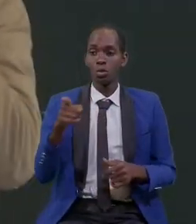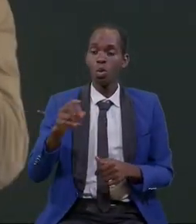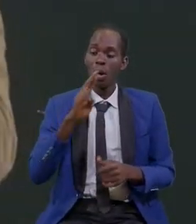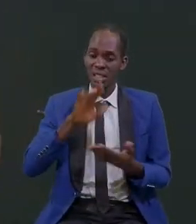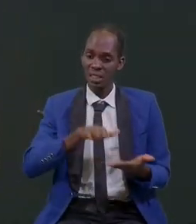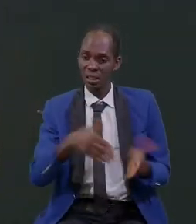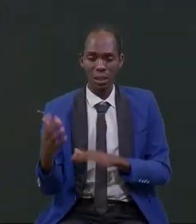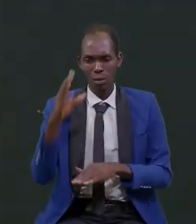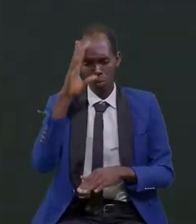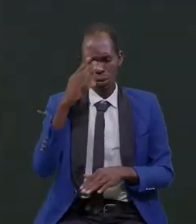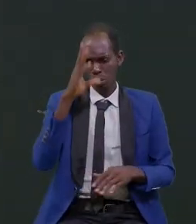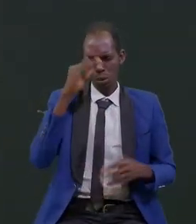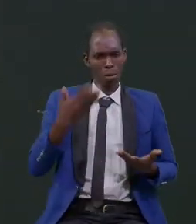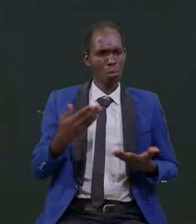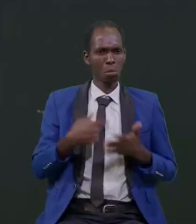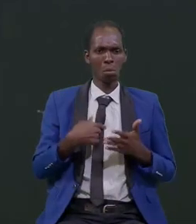Cette femme.